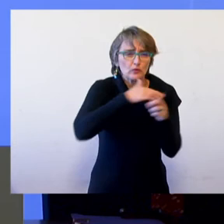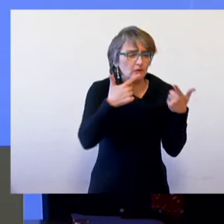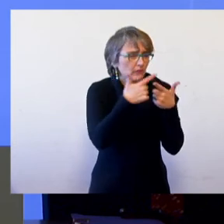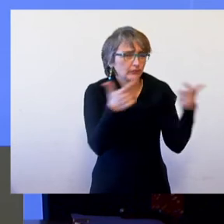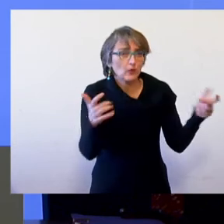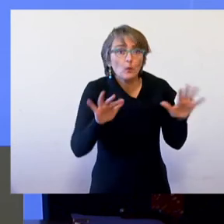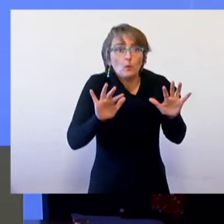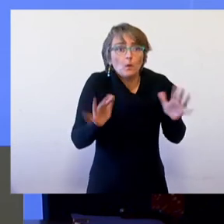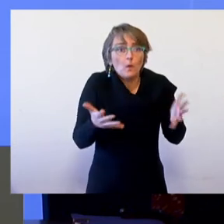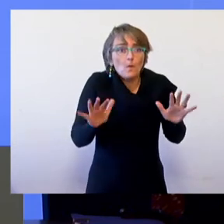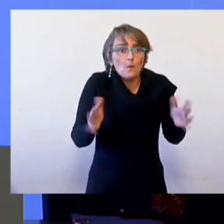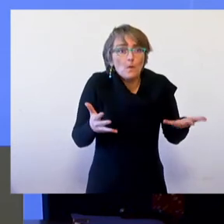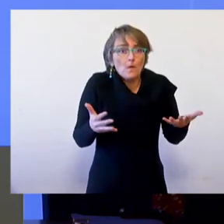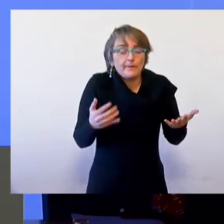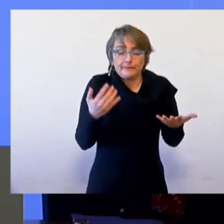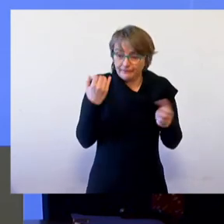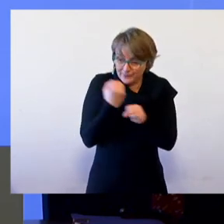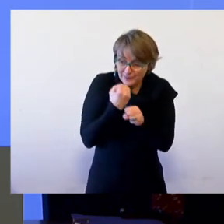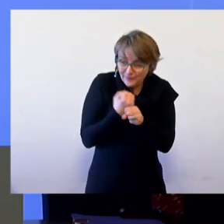spécifiques, la filière